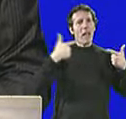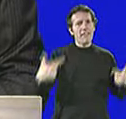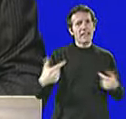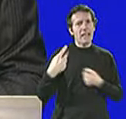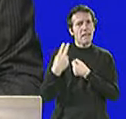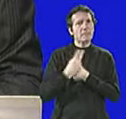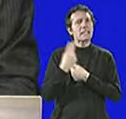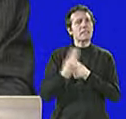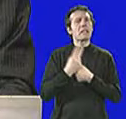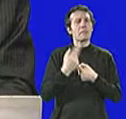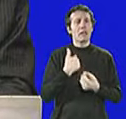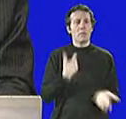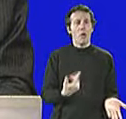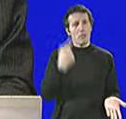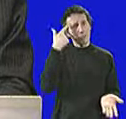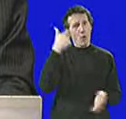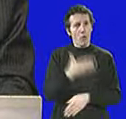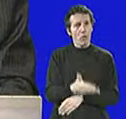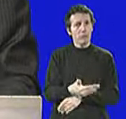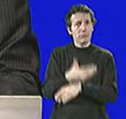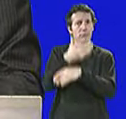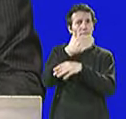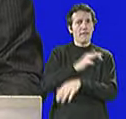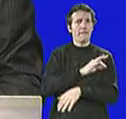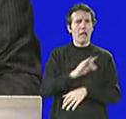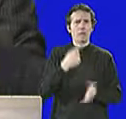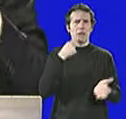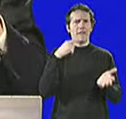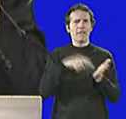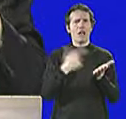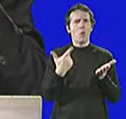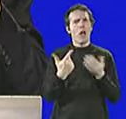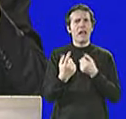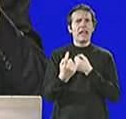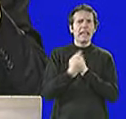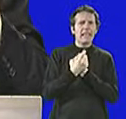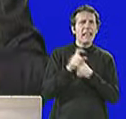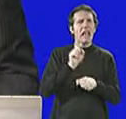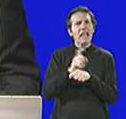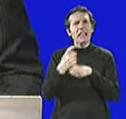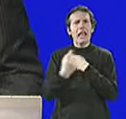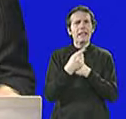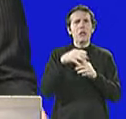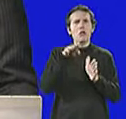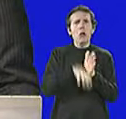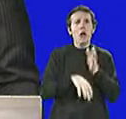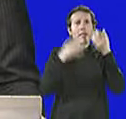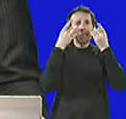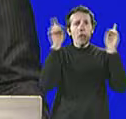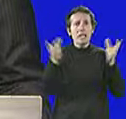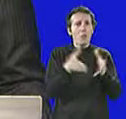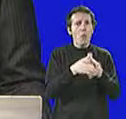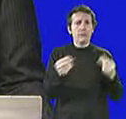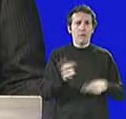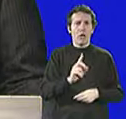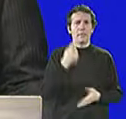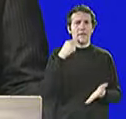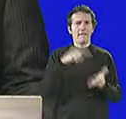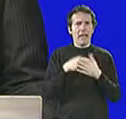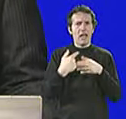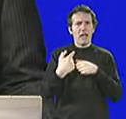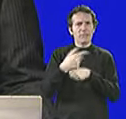France, je préfère de beaucoup l'excès de critique à l'absence de démocratie, comme je préférerais toujours